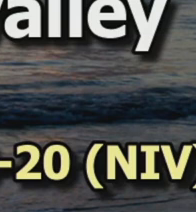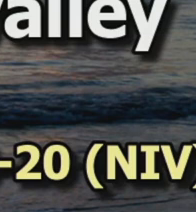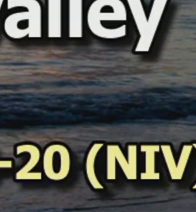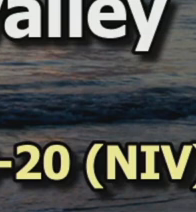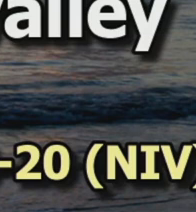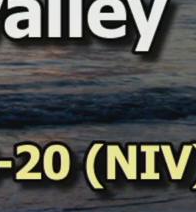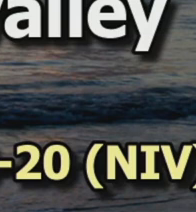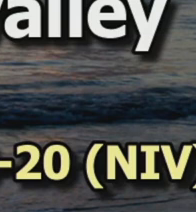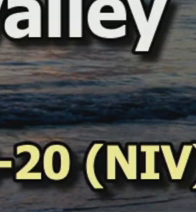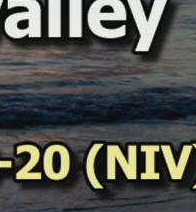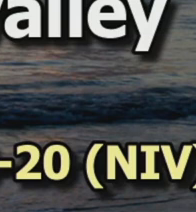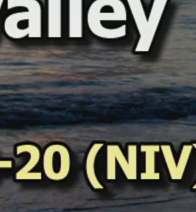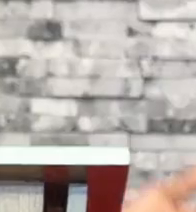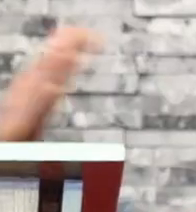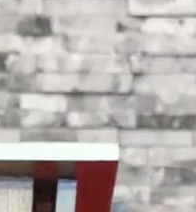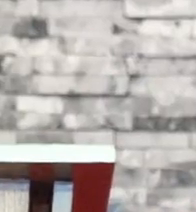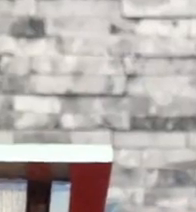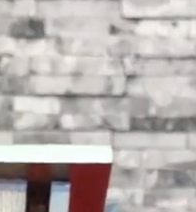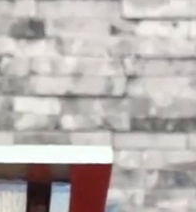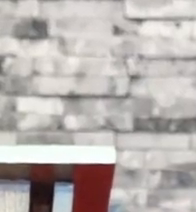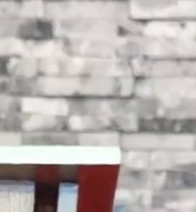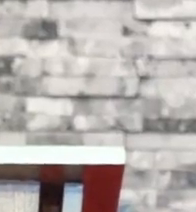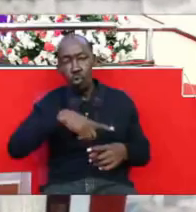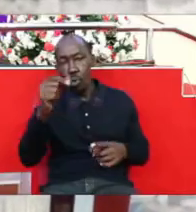from Moab decided to go against